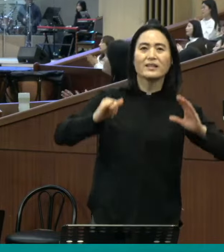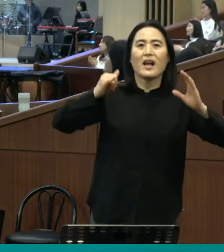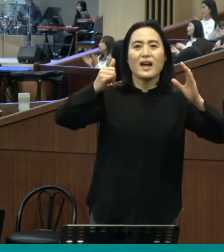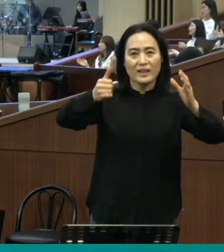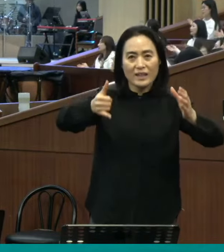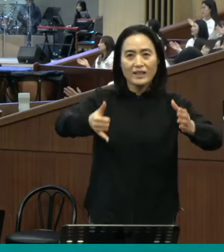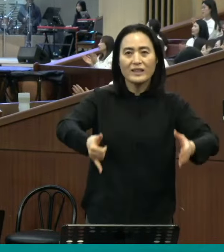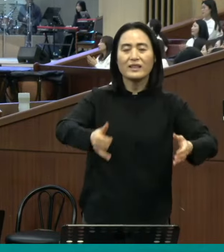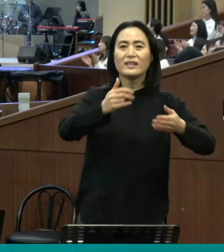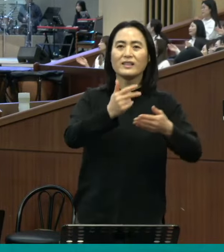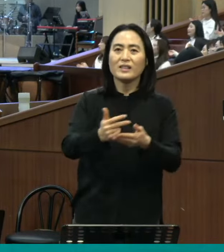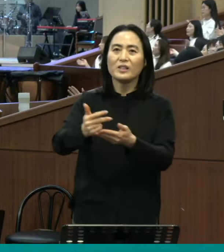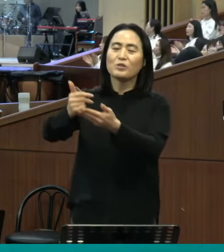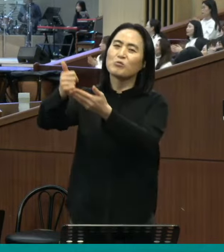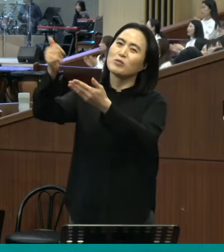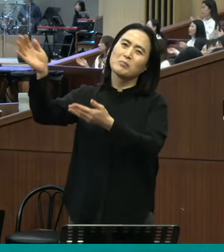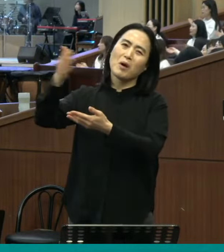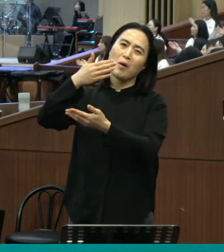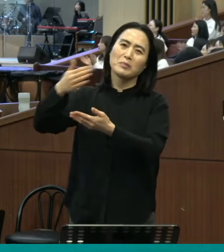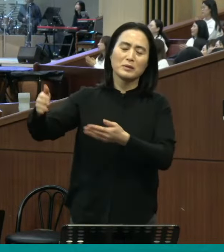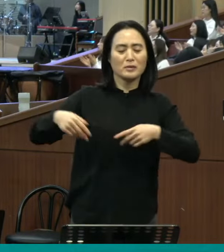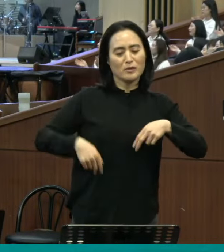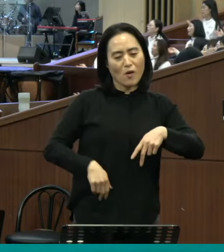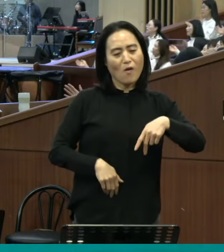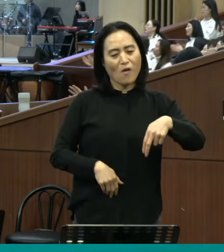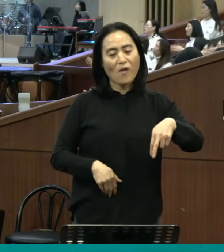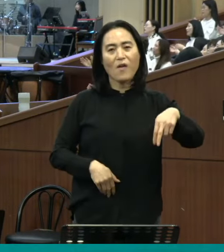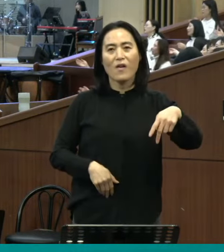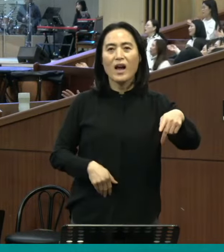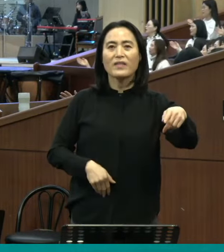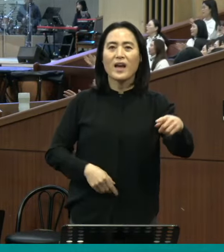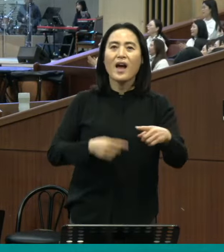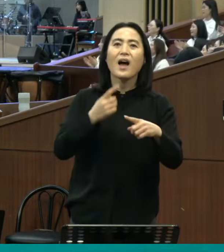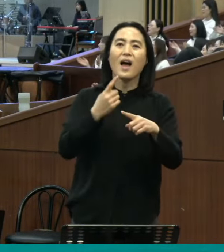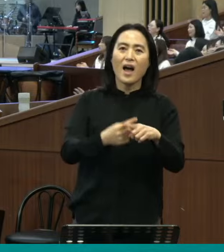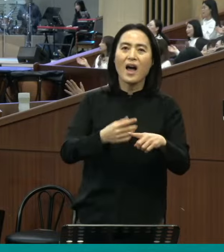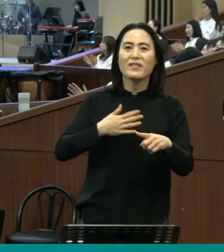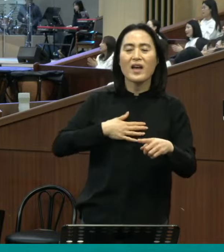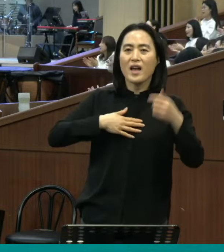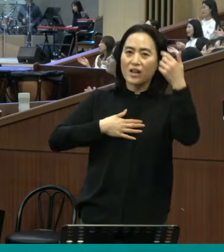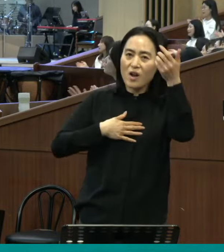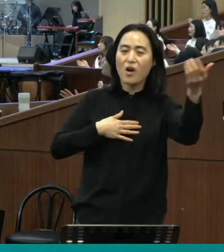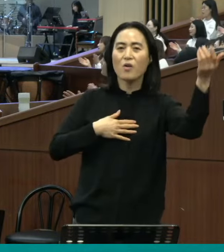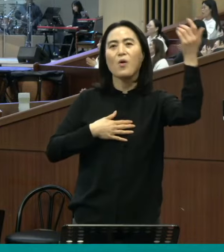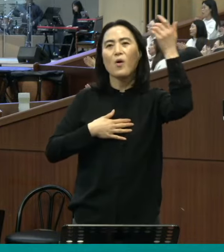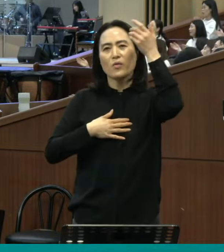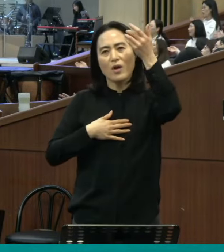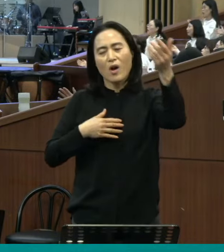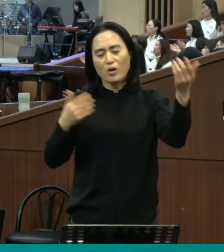세상 길을 주님 없이 걸어가다 나의 영혼